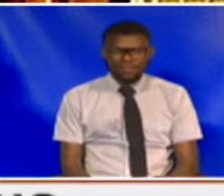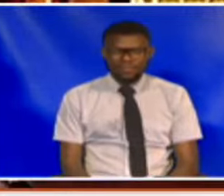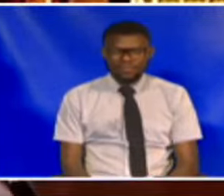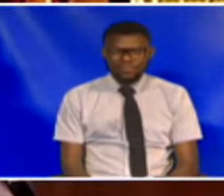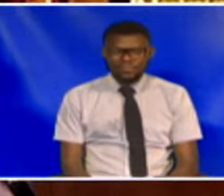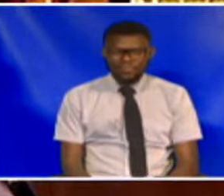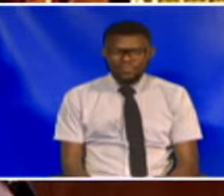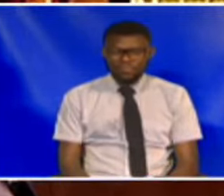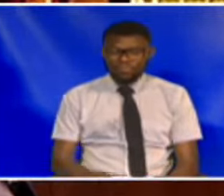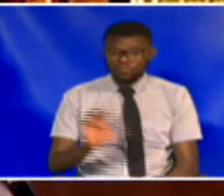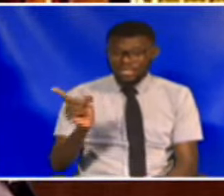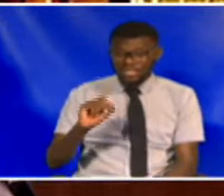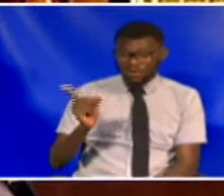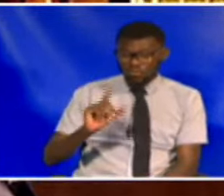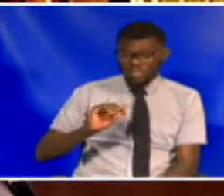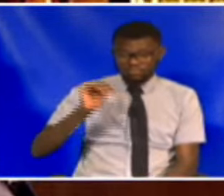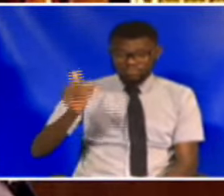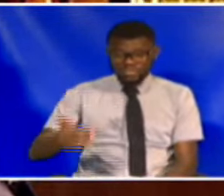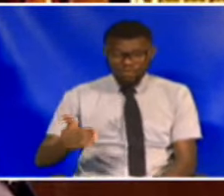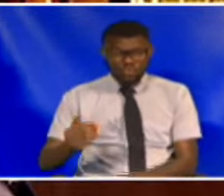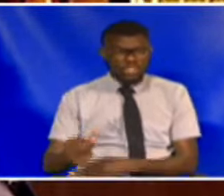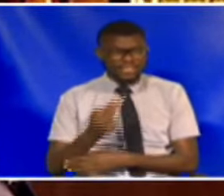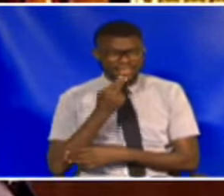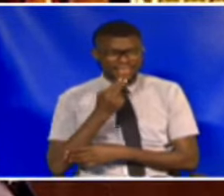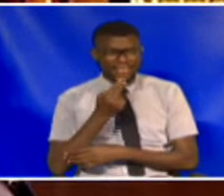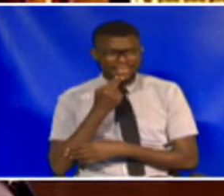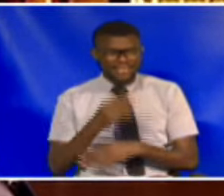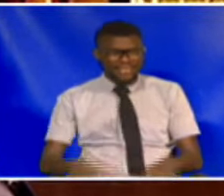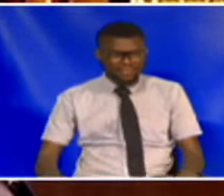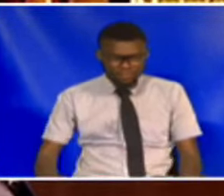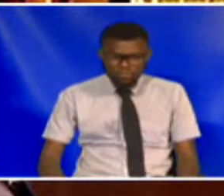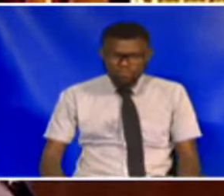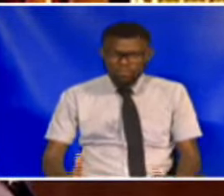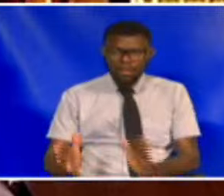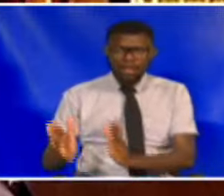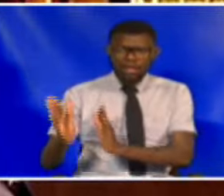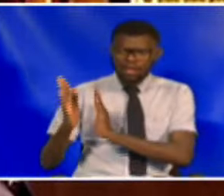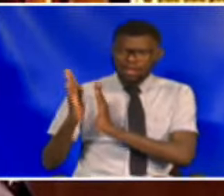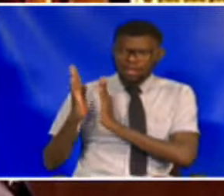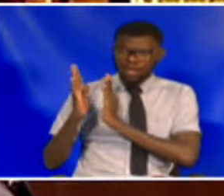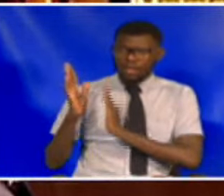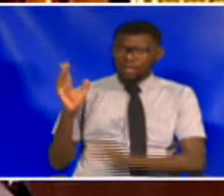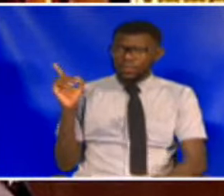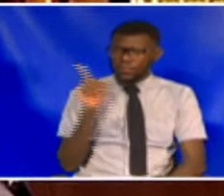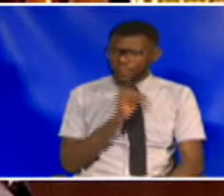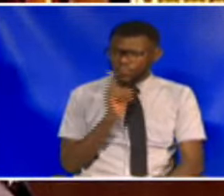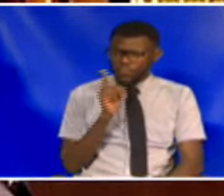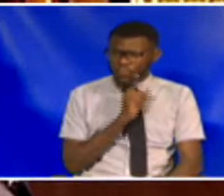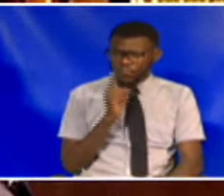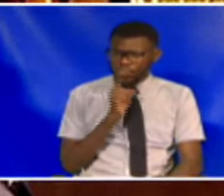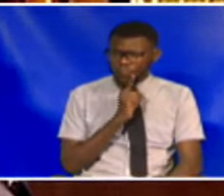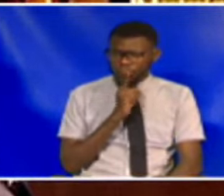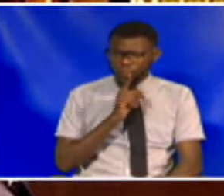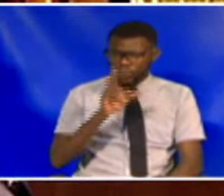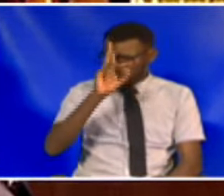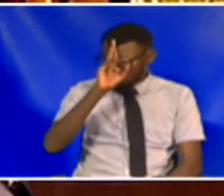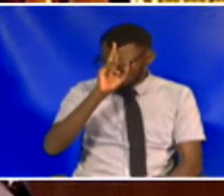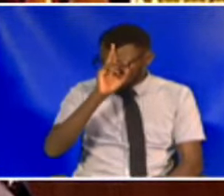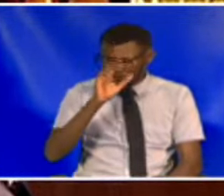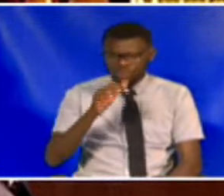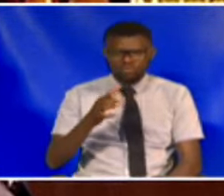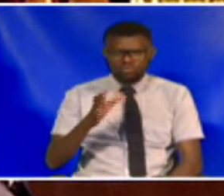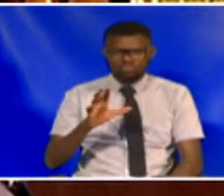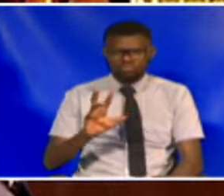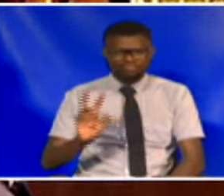Jiji la Nairobi siku ya Jumanne lilishuhudia ulinzi wa hali ya juu, huku maafisa wa usalama wakishika doria maeneo tofauti ya